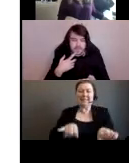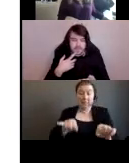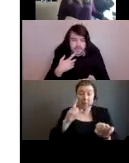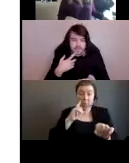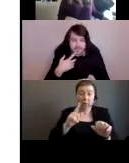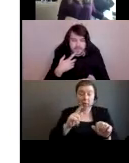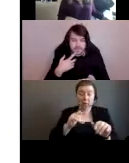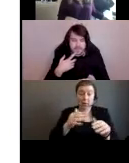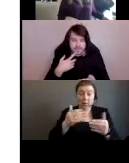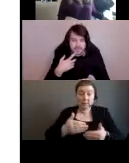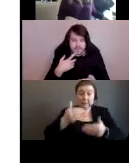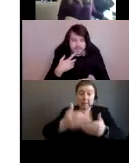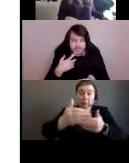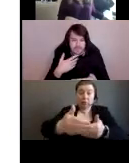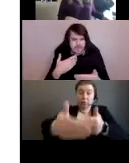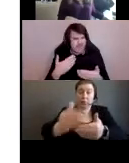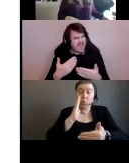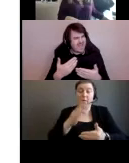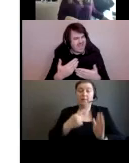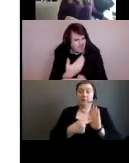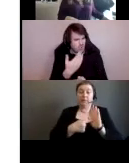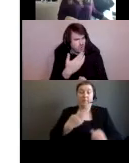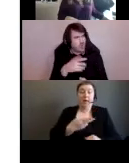Est-ce que le système